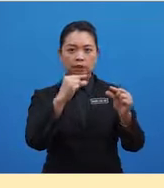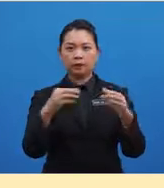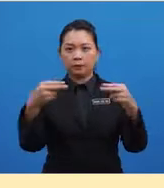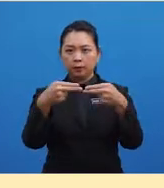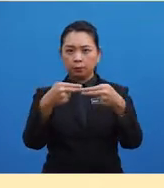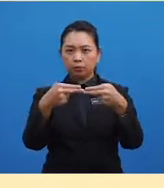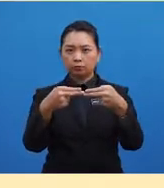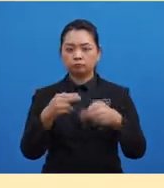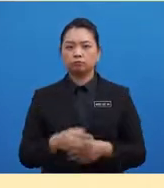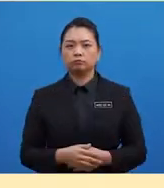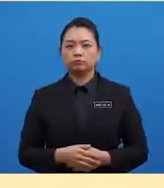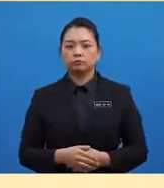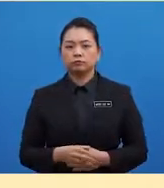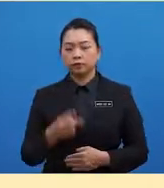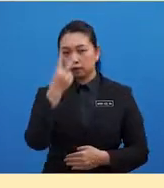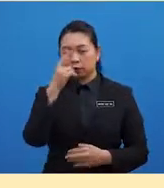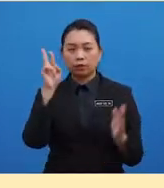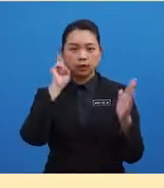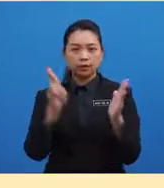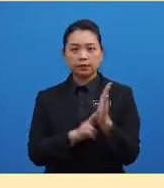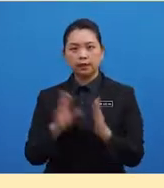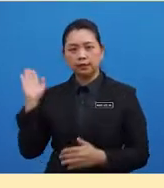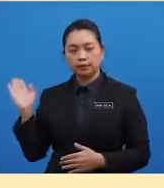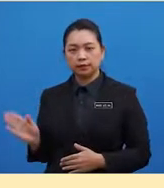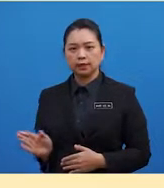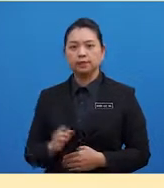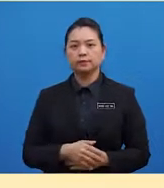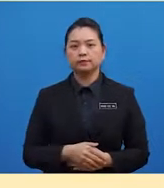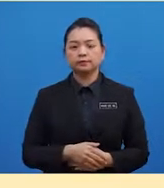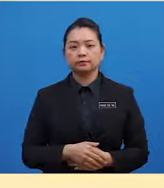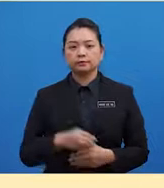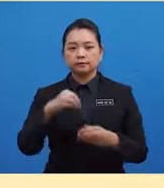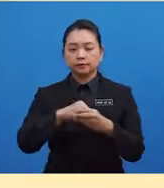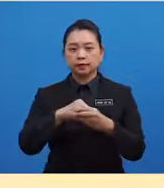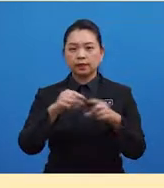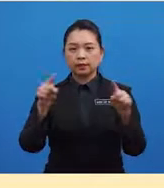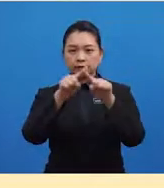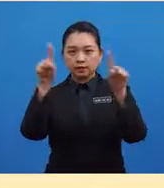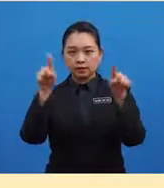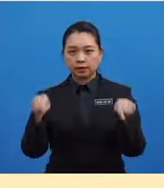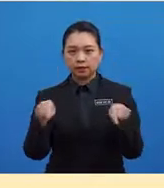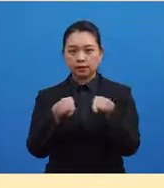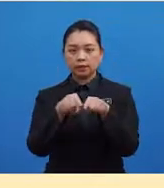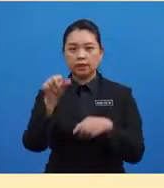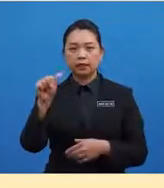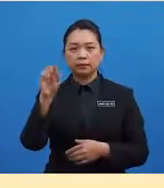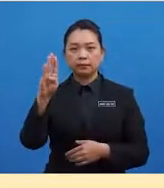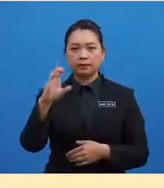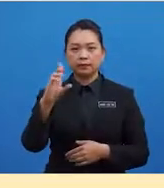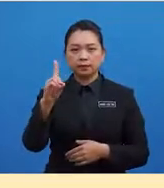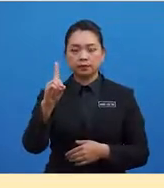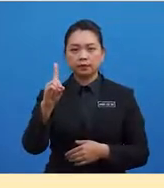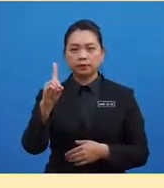bersebelahan. Sila lihat pada rajah yang dipaparkan. Dalam sisi empat ABCD, titik